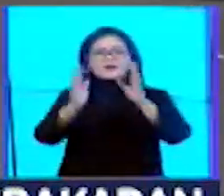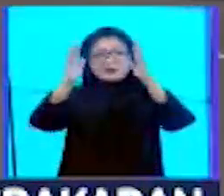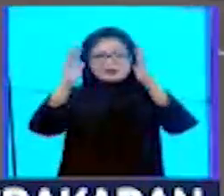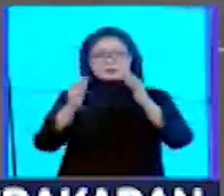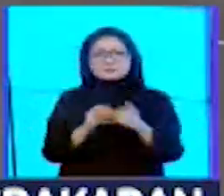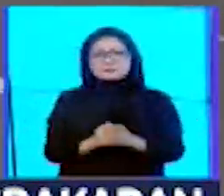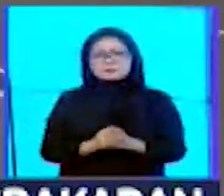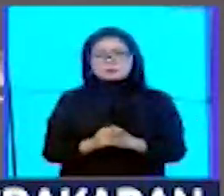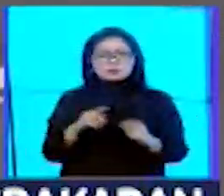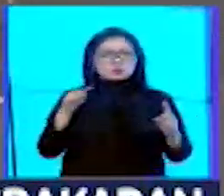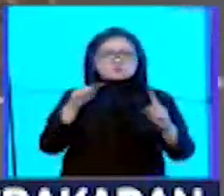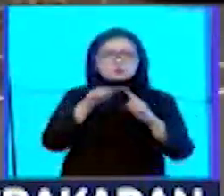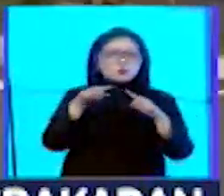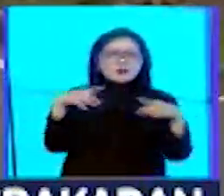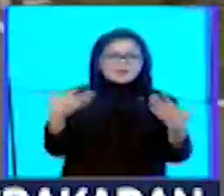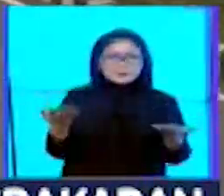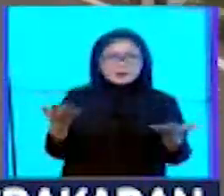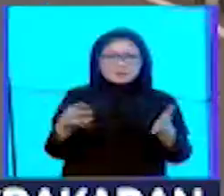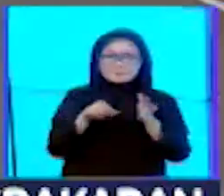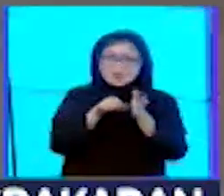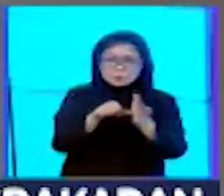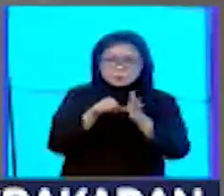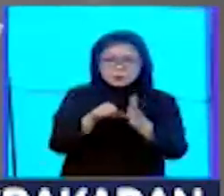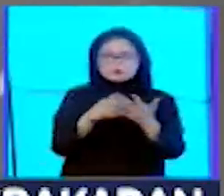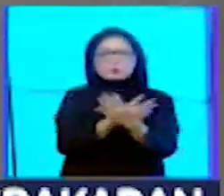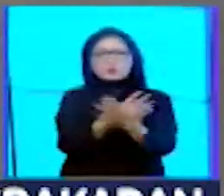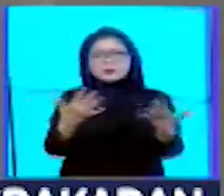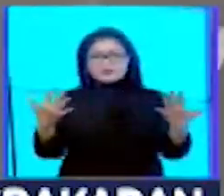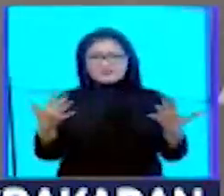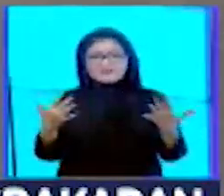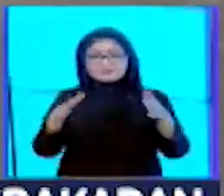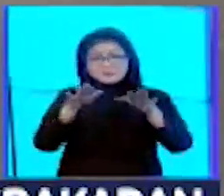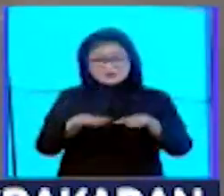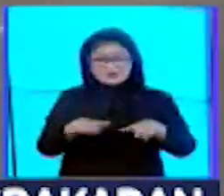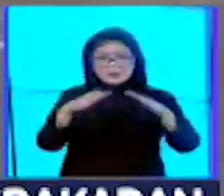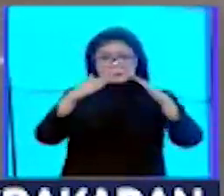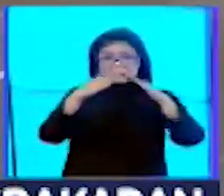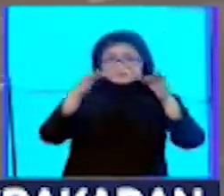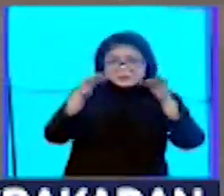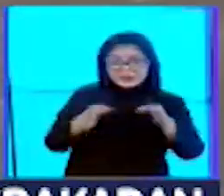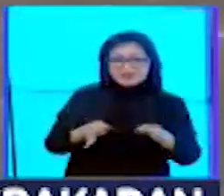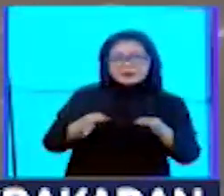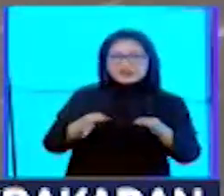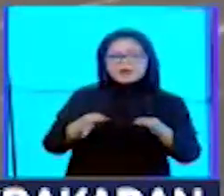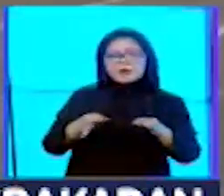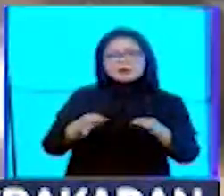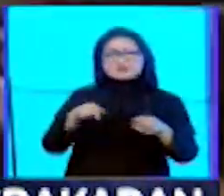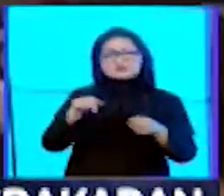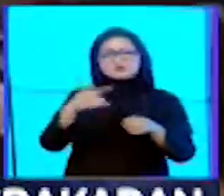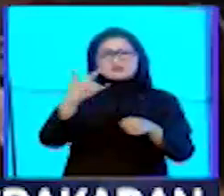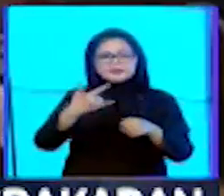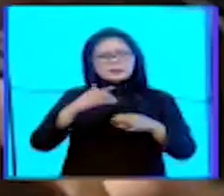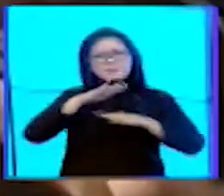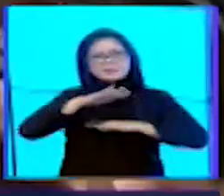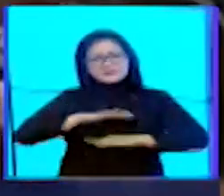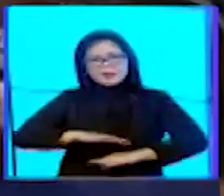Tujuannya untuk membantu warga binaan lapas tetap tenang atas peristiwa kebakaran yang merenggut lebih dari 40 korban jiwa.